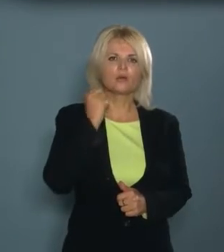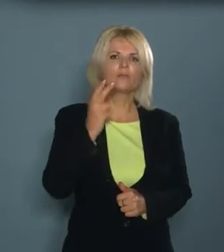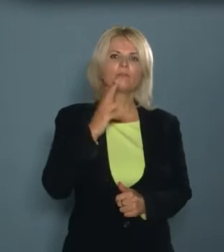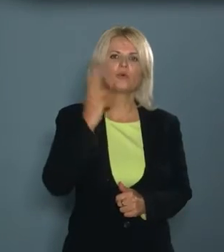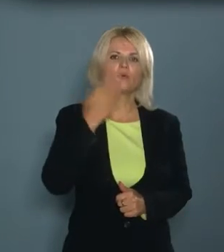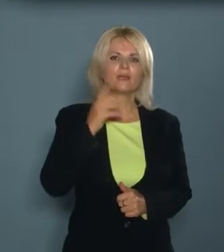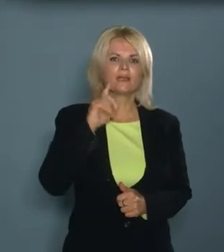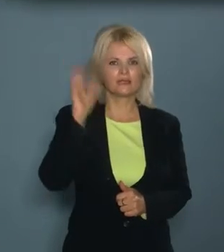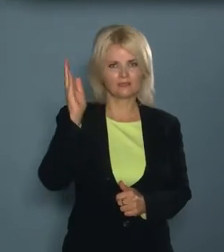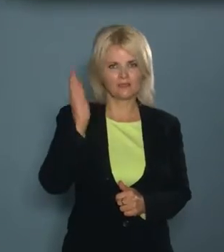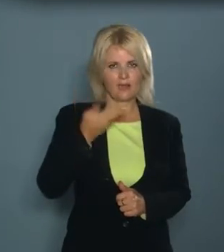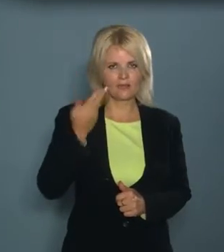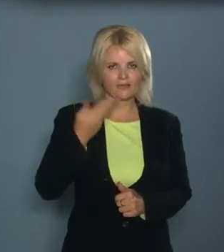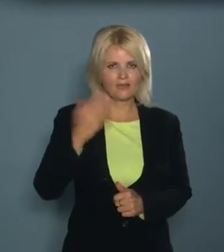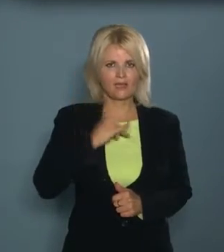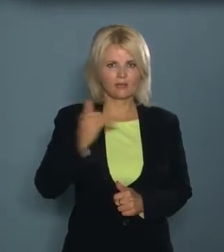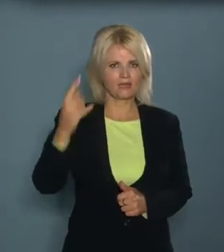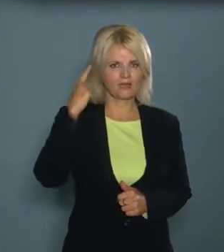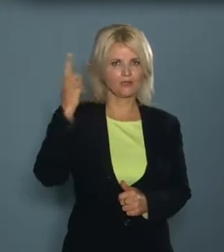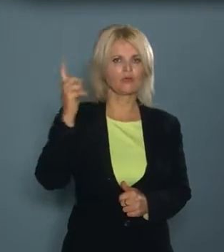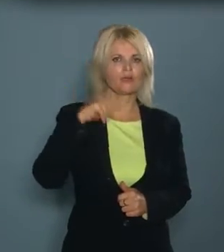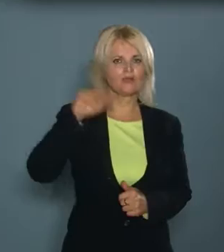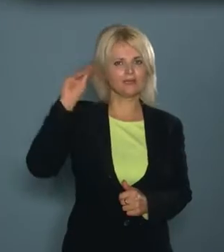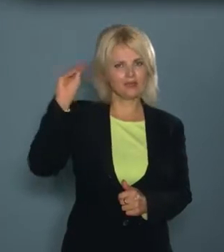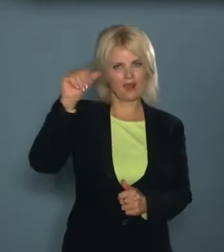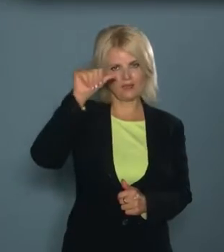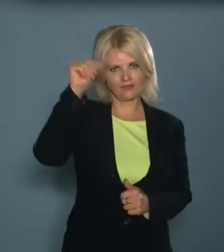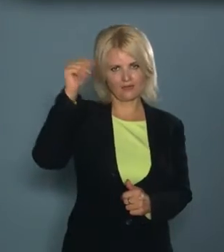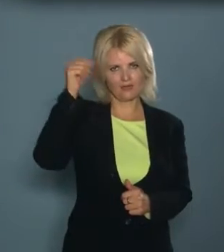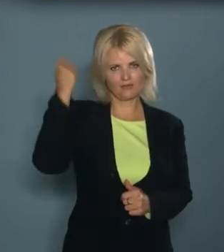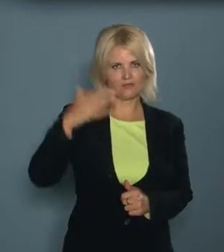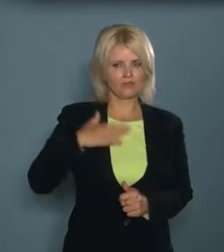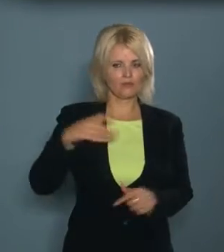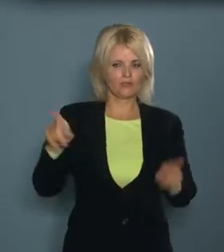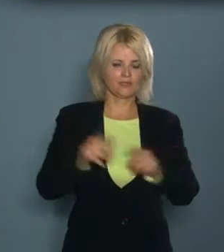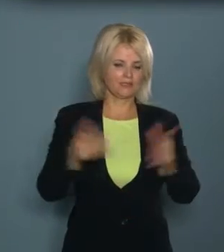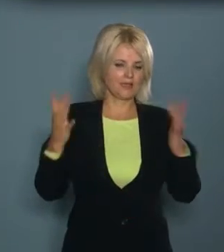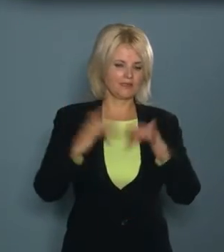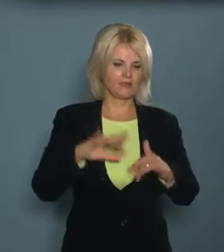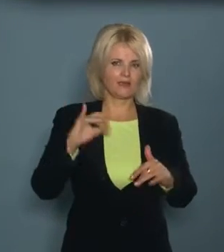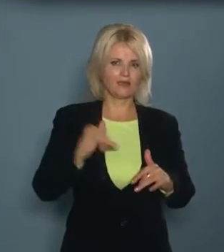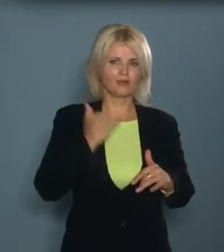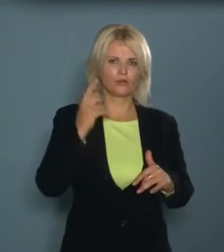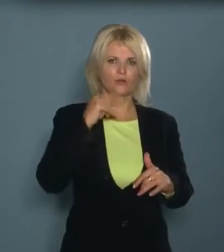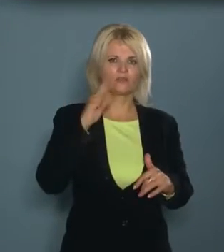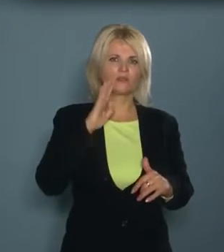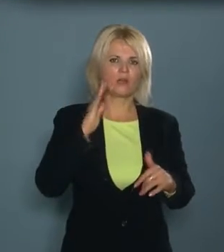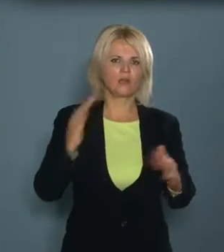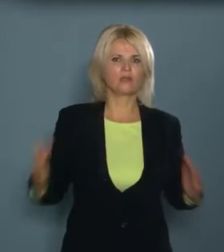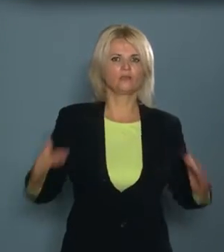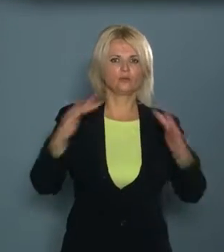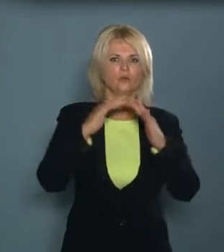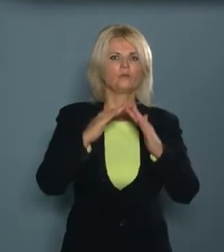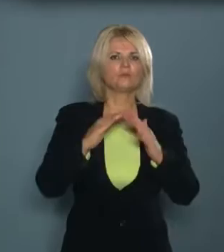mit jelentenek e nevek és terek számunkra. Ilyen helyszín nekünk a jutadomb is. A